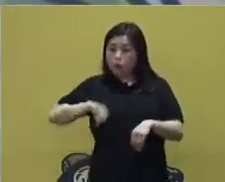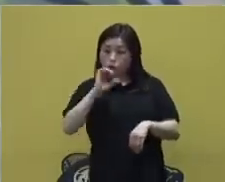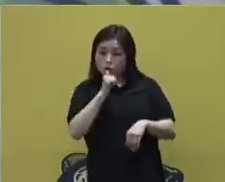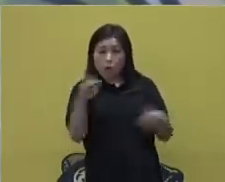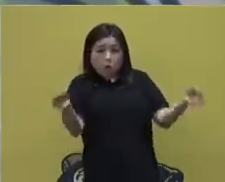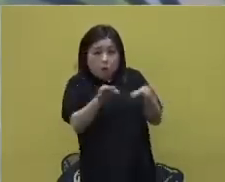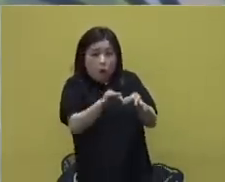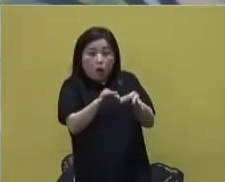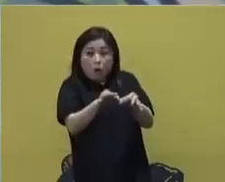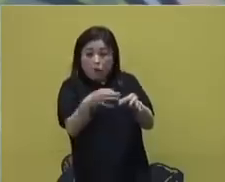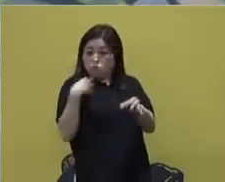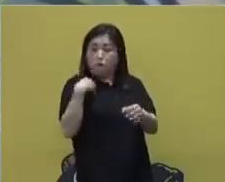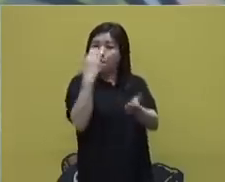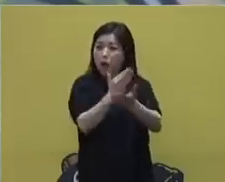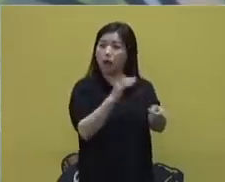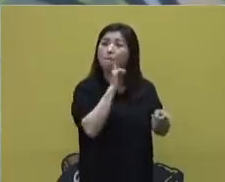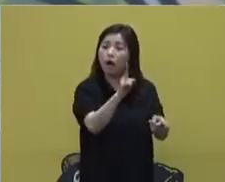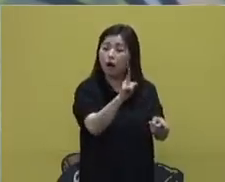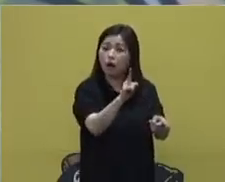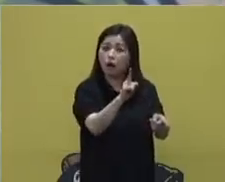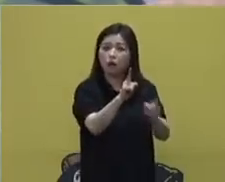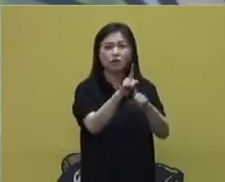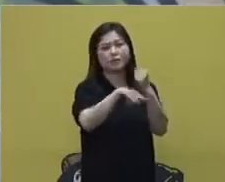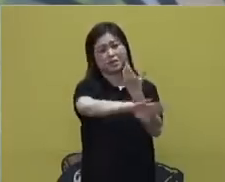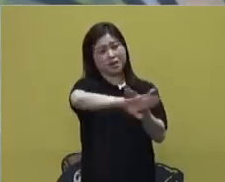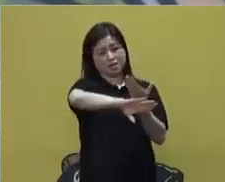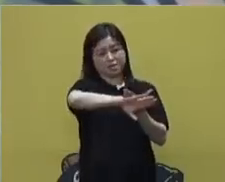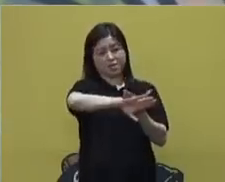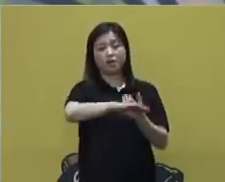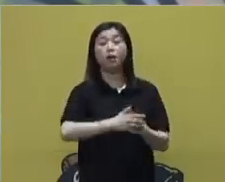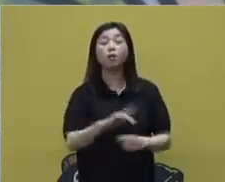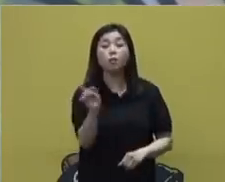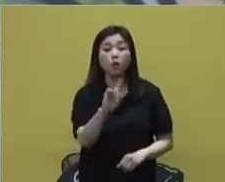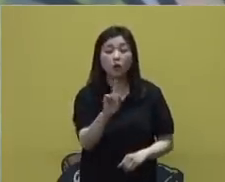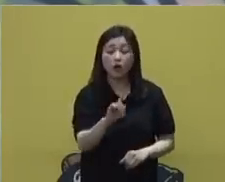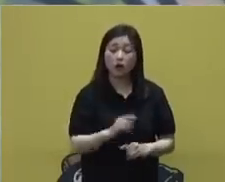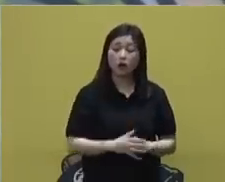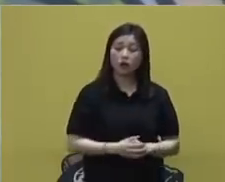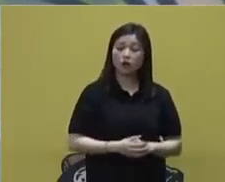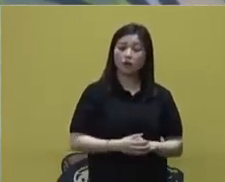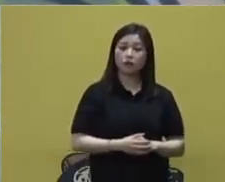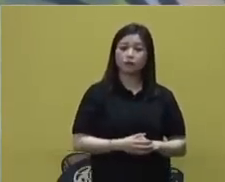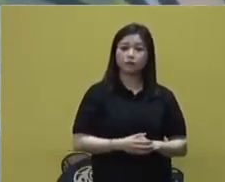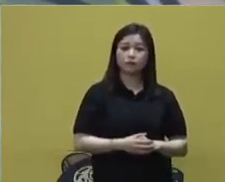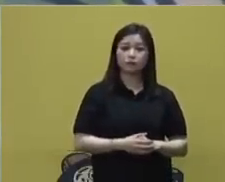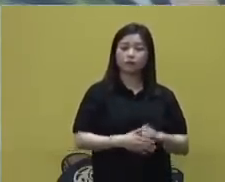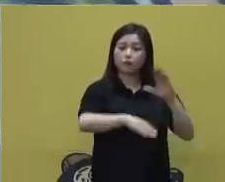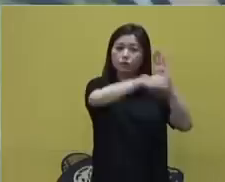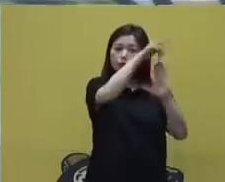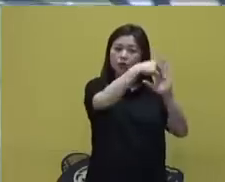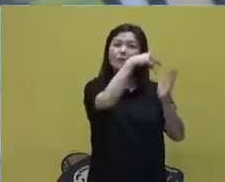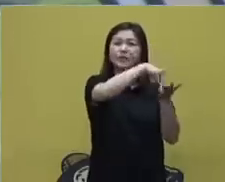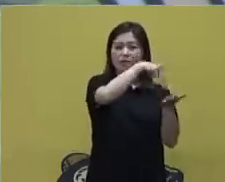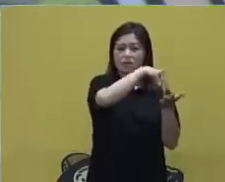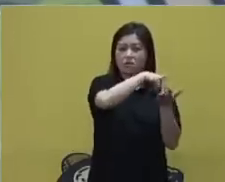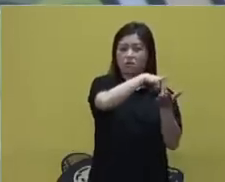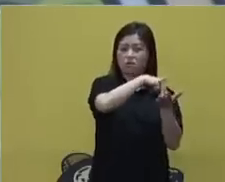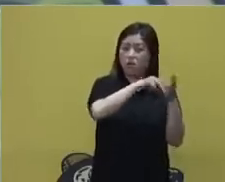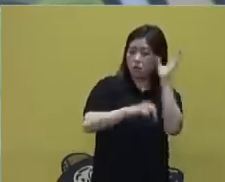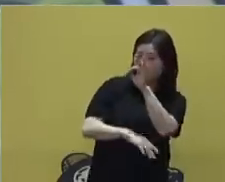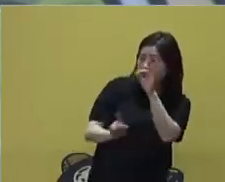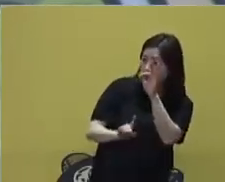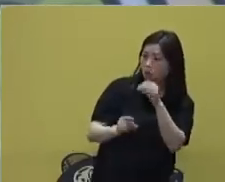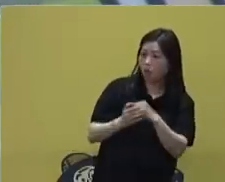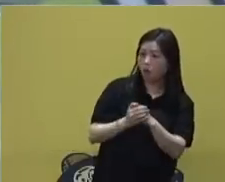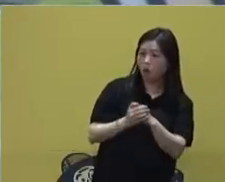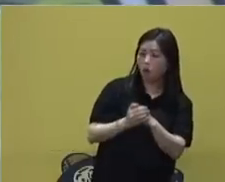무슨 중재자냐 이렇게 얘기한 건 아니라고 생각해요. 다만 그 북한이 볼 때는 사실 그런 거죠.